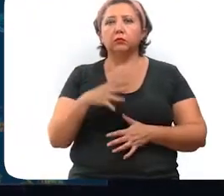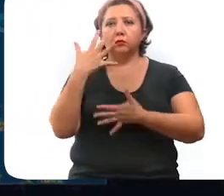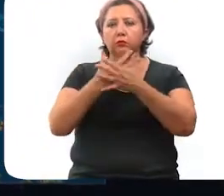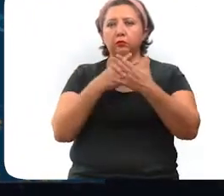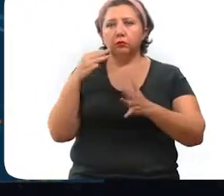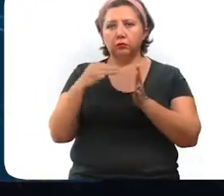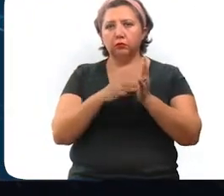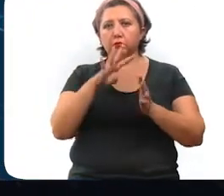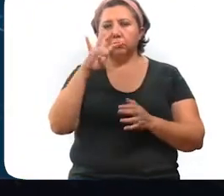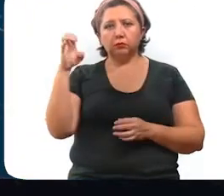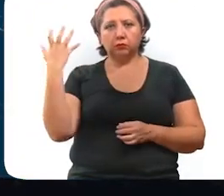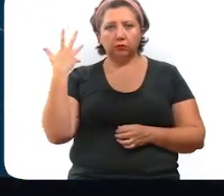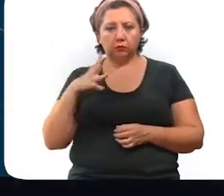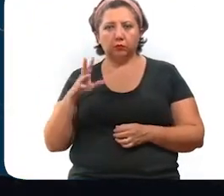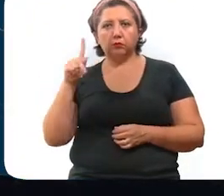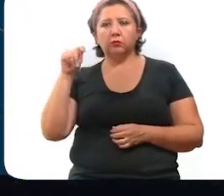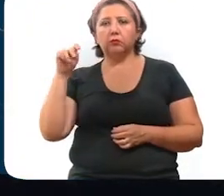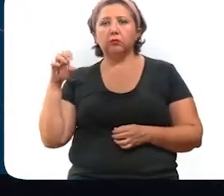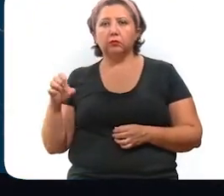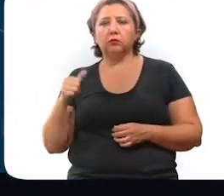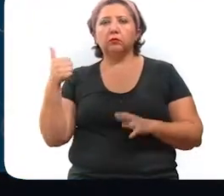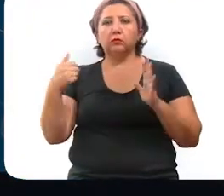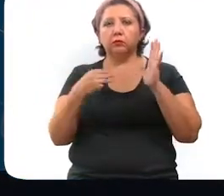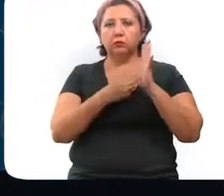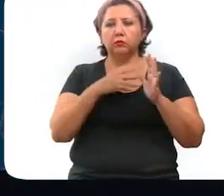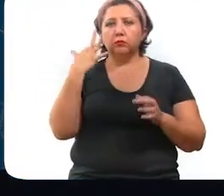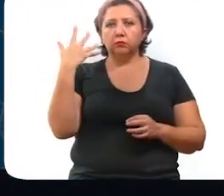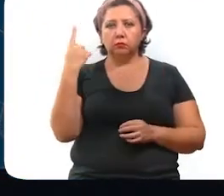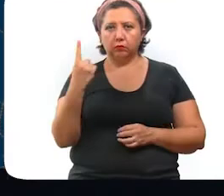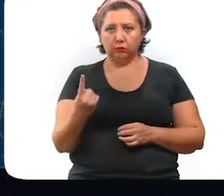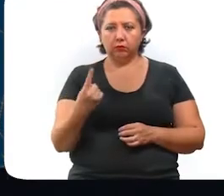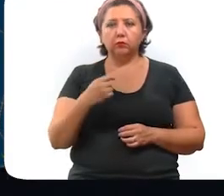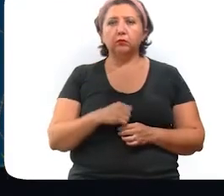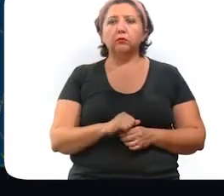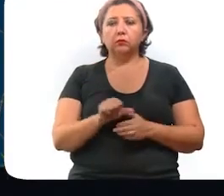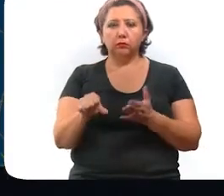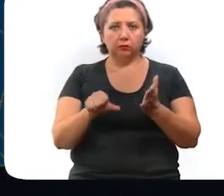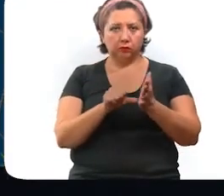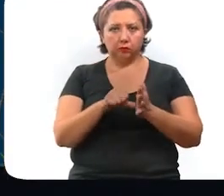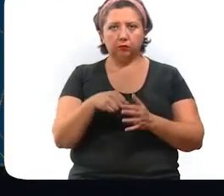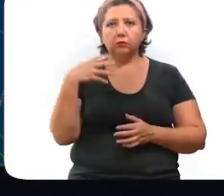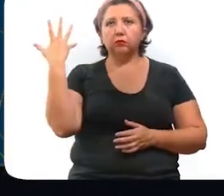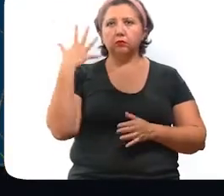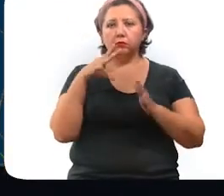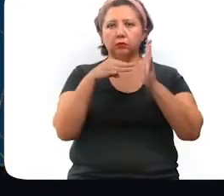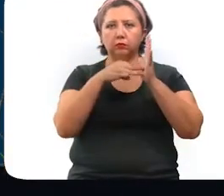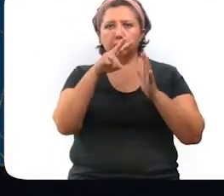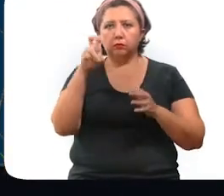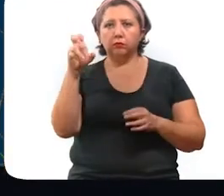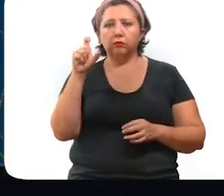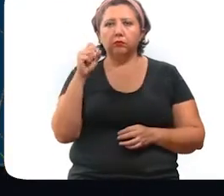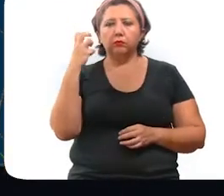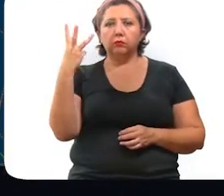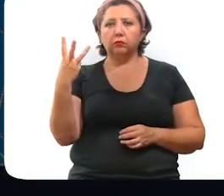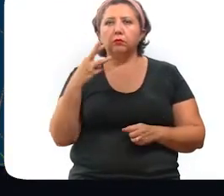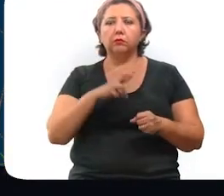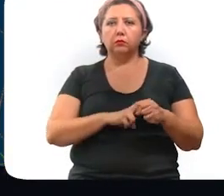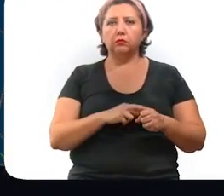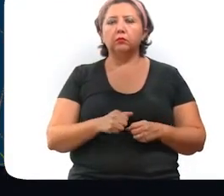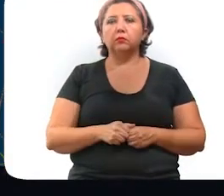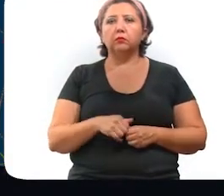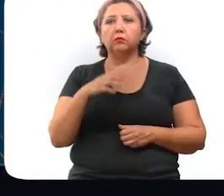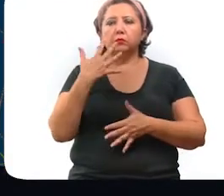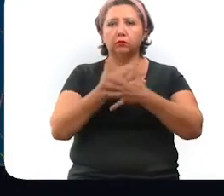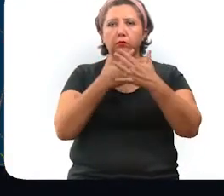tutzatanta elbishyanilo, tumenuzakia gilo, humola iltojolal, helbisho kuyala 249 juntulule kohanobo, ti kalano, un pulihospitalet, yanulako